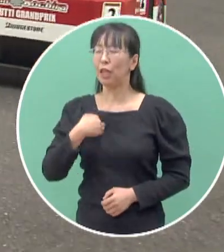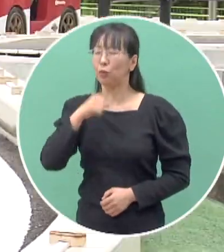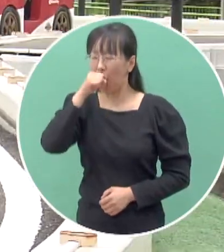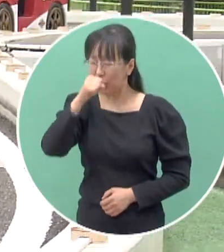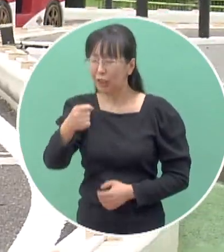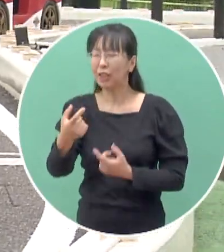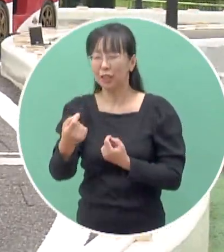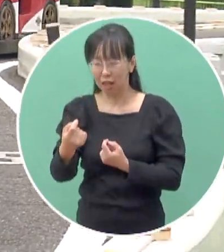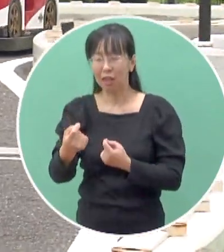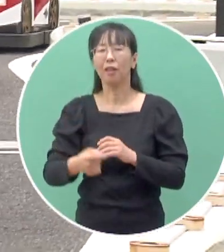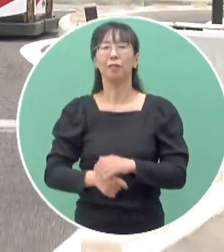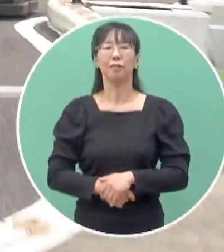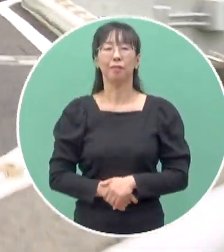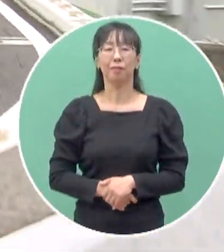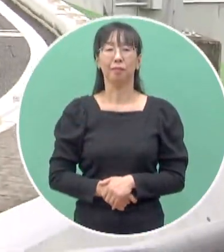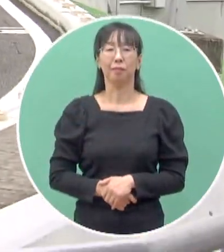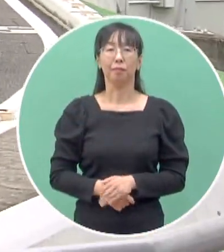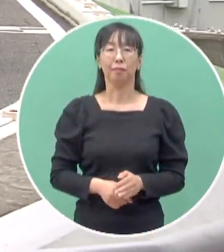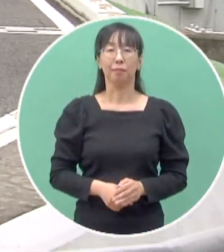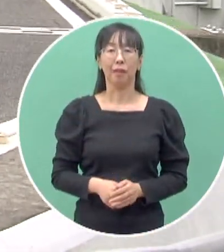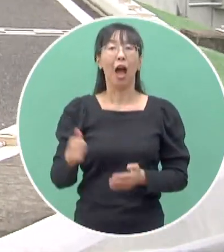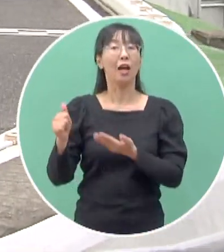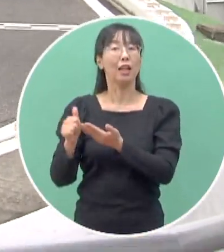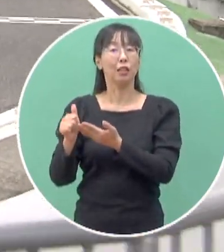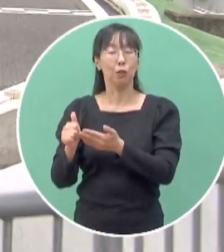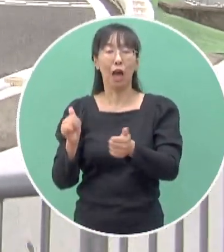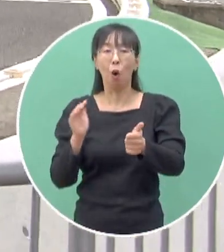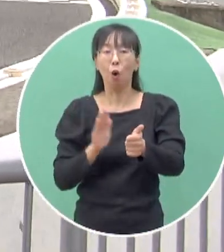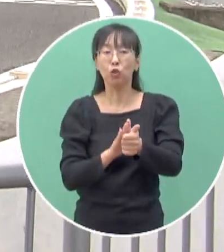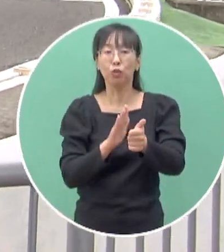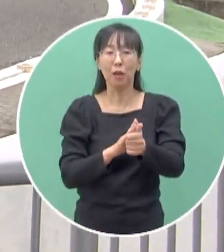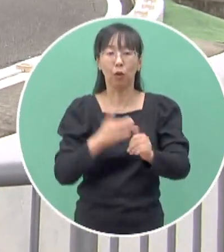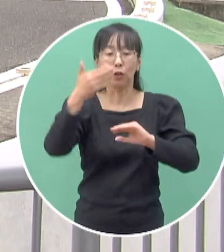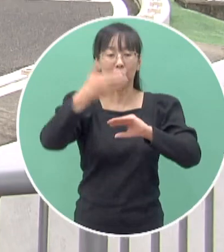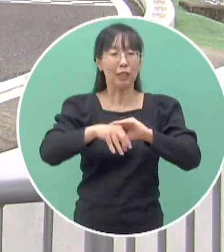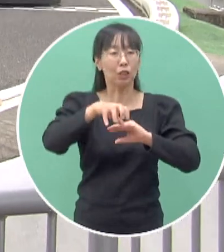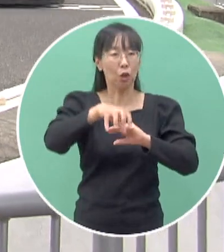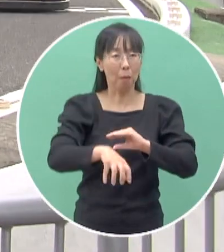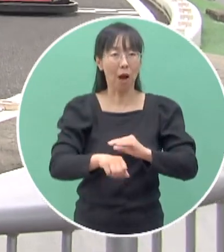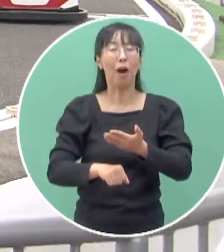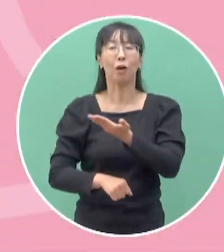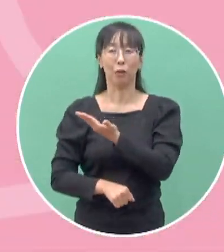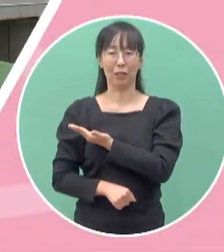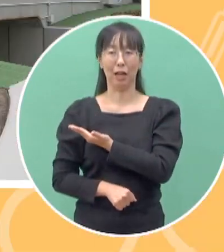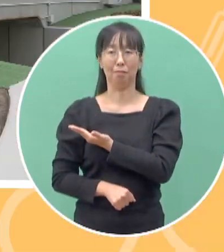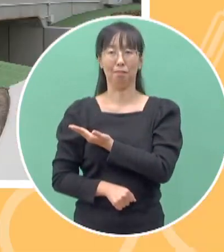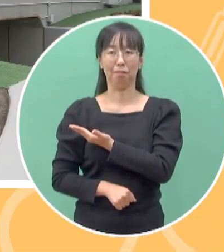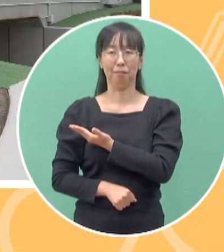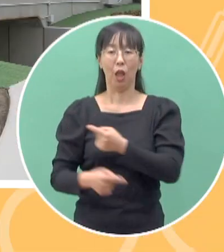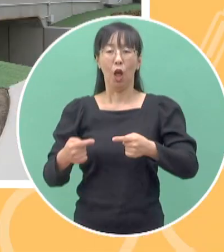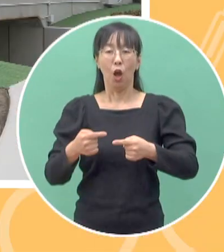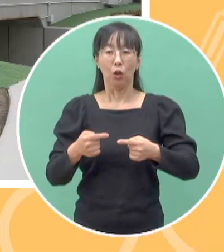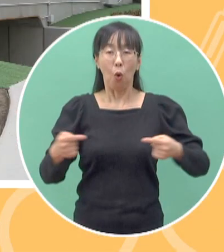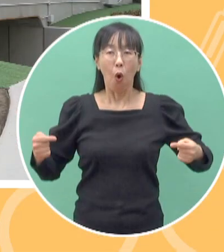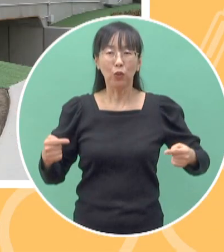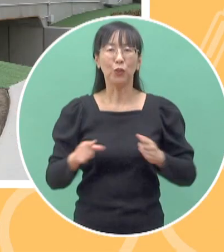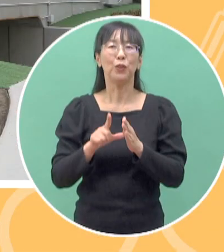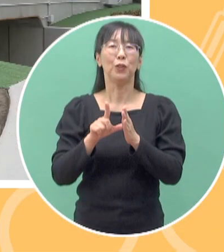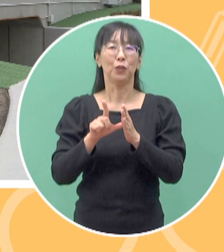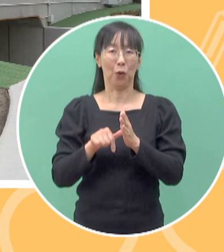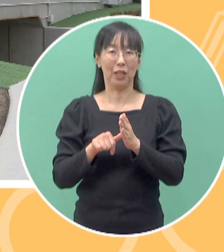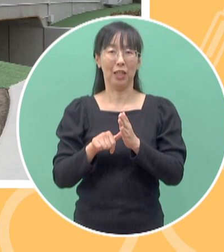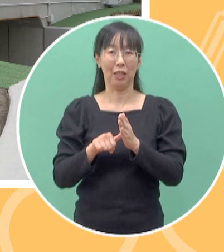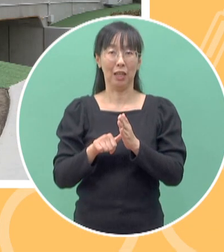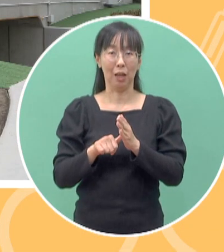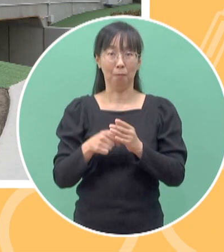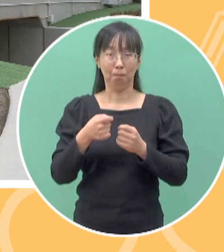ね、うんうん、 ちなみに花千代さんおすすめのベストフォトスポットはこちら。 ゴールする瞬間の一番白